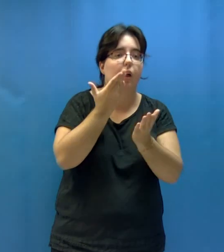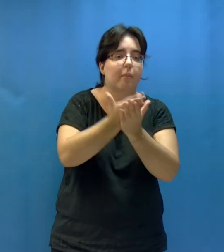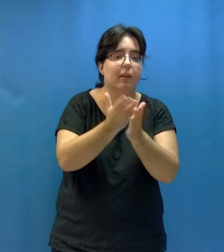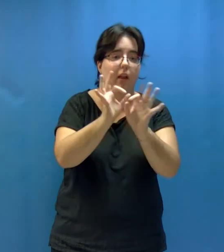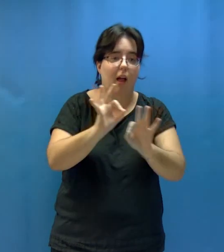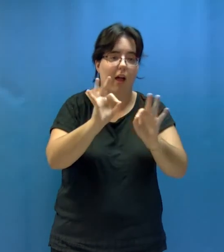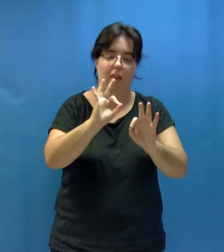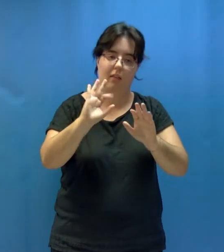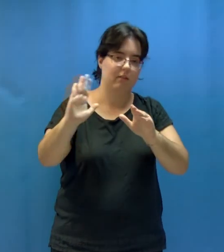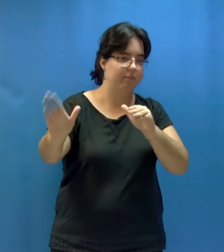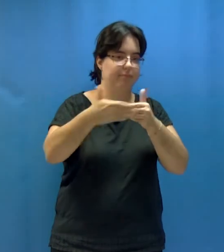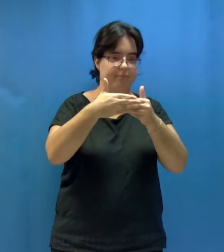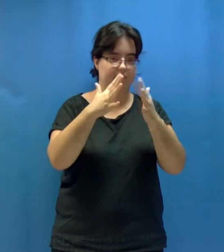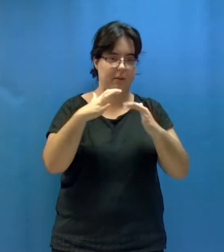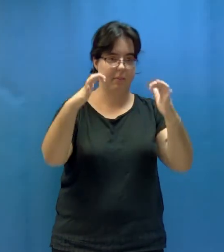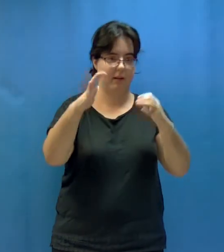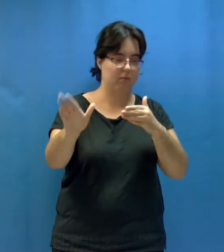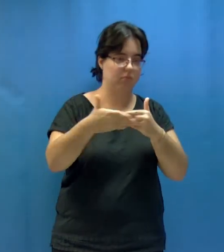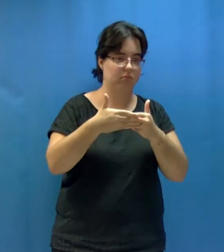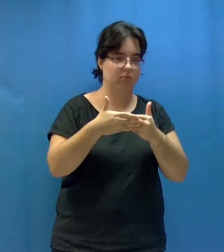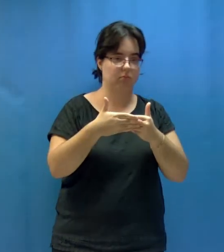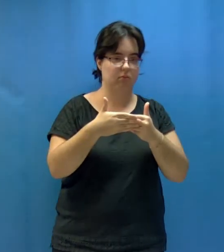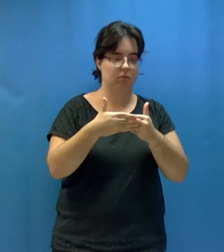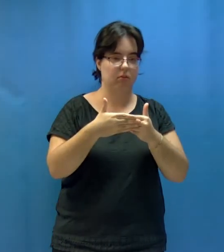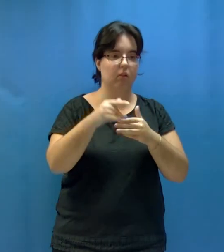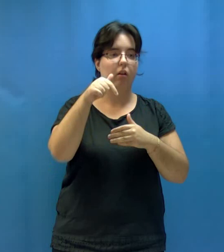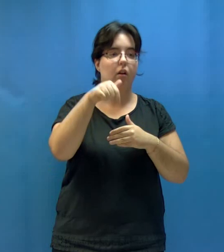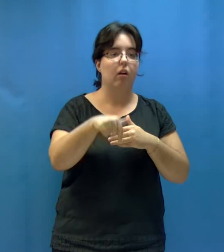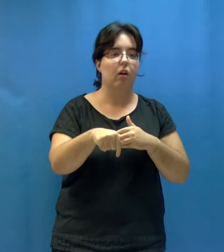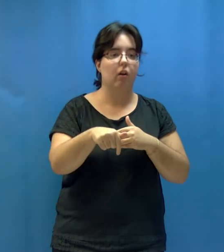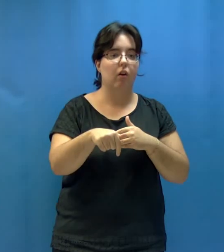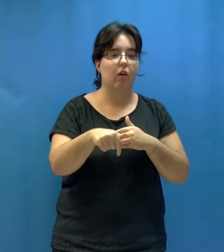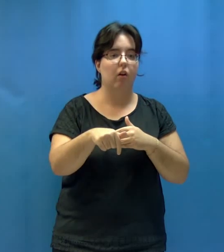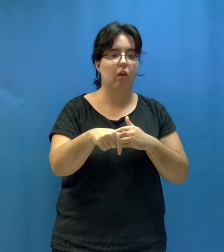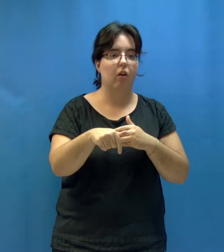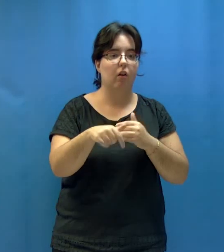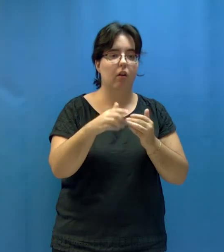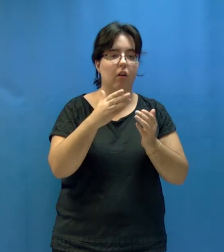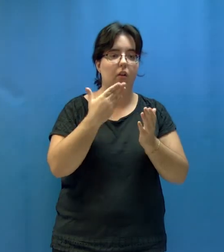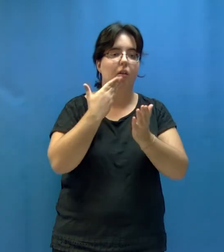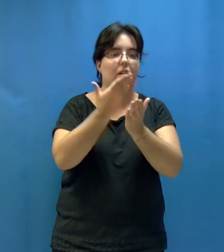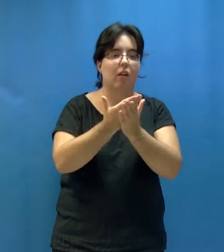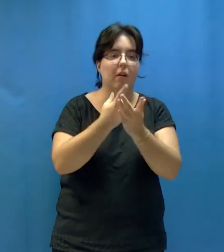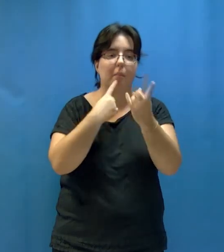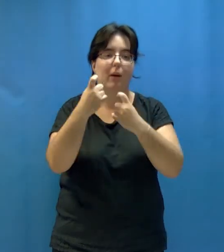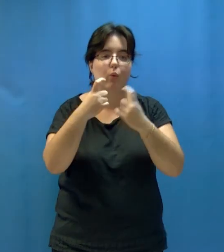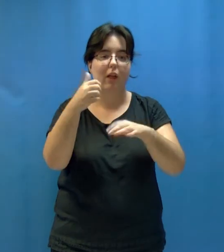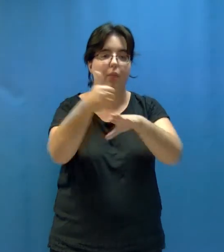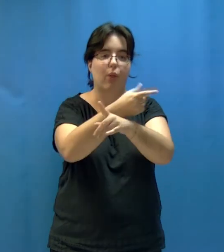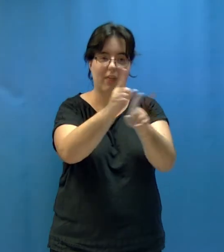la sessió. I avui no n'hi ha torn de precs i preguntes dels ciutadans i ciutadanes.